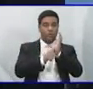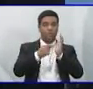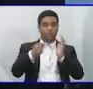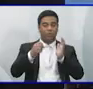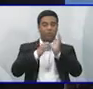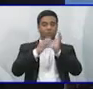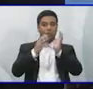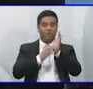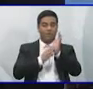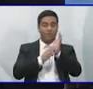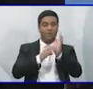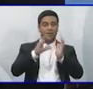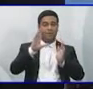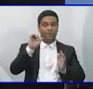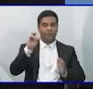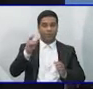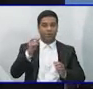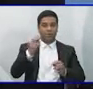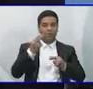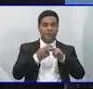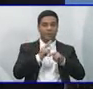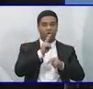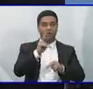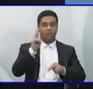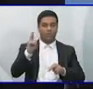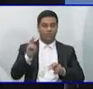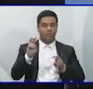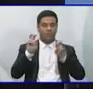16-19-asrning 1-yarmida Qoraqalpoqlar deb nomlanadi.